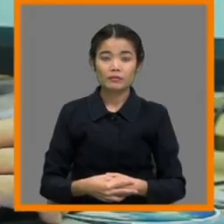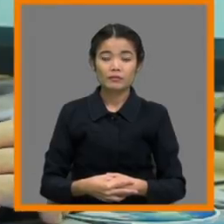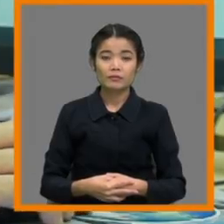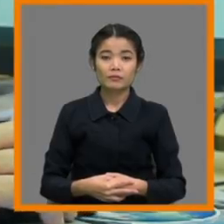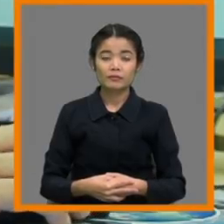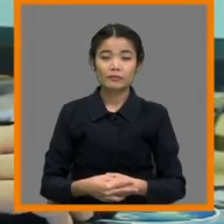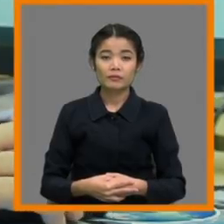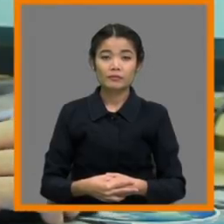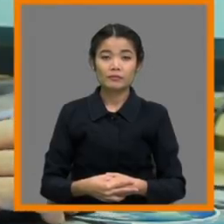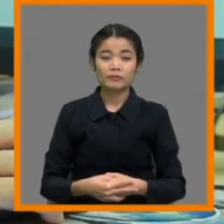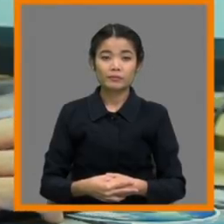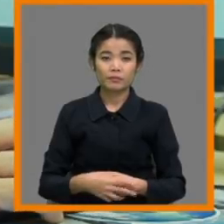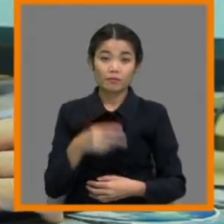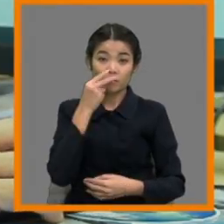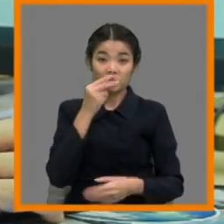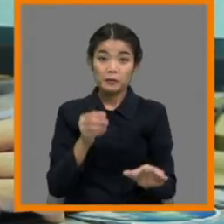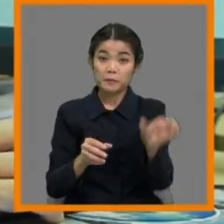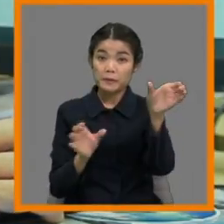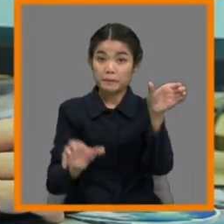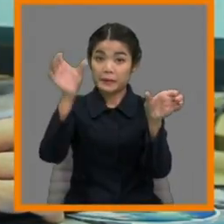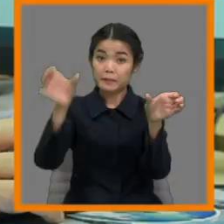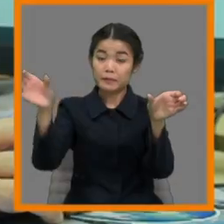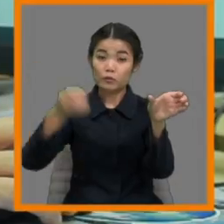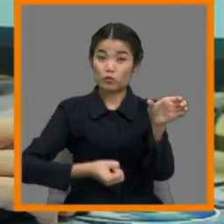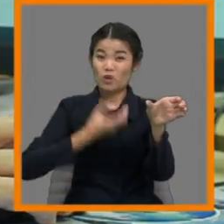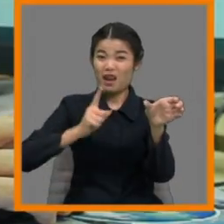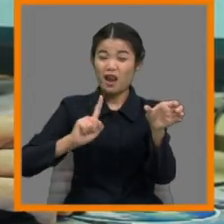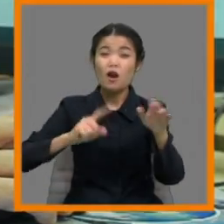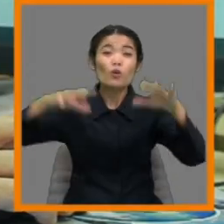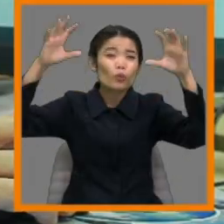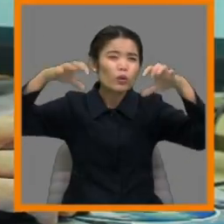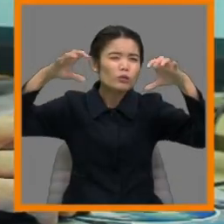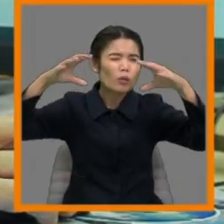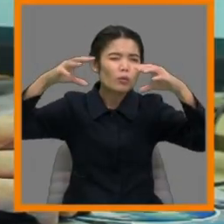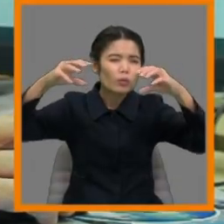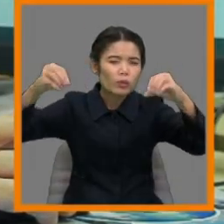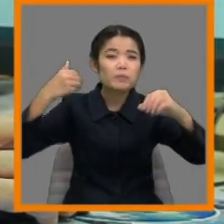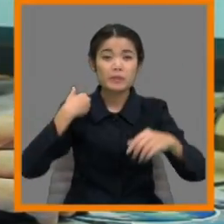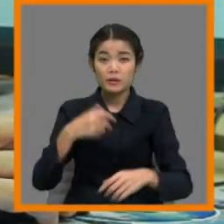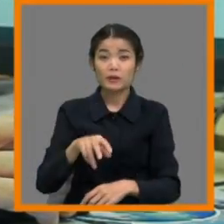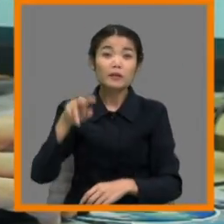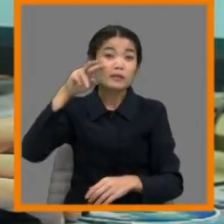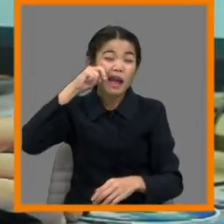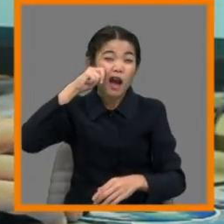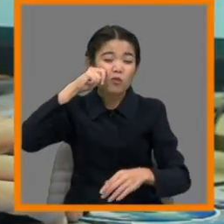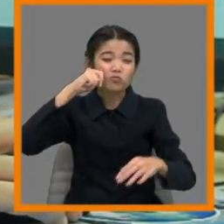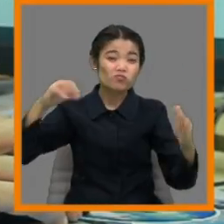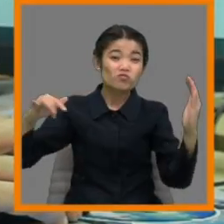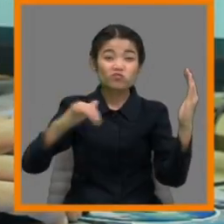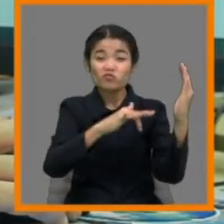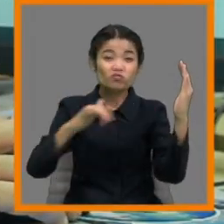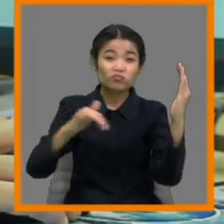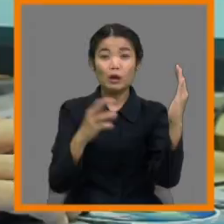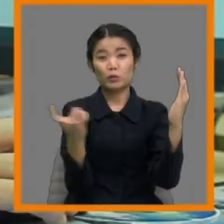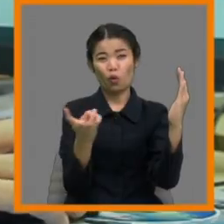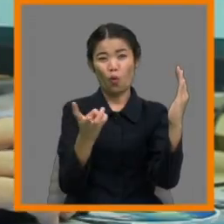ที่น่าตกใจก็คือว่าแม้ฝนจะตกหายไปเกินครึ่งนะดูน้ำเข้าเขื่อนสิโอ้โหแทบไม่มีเลยเห็นไหมเพรา